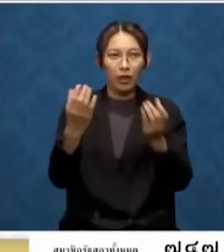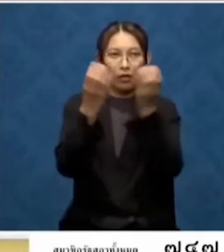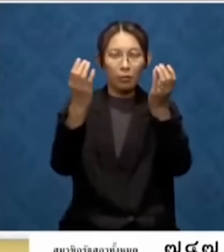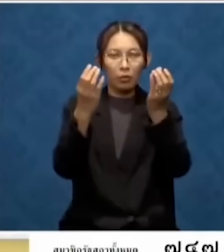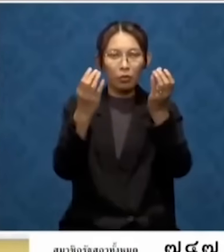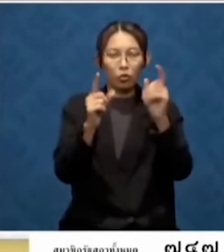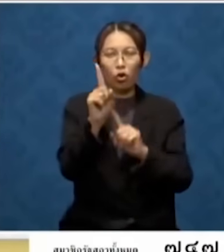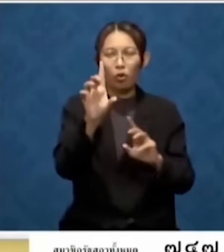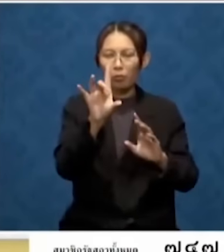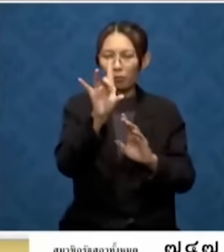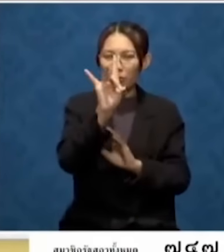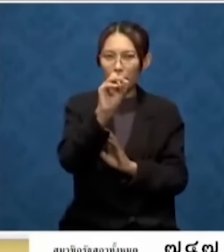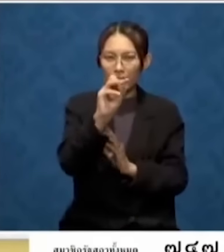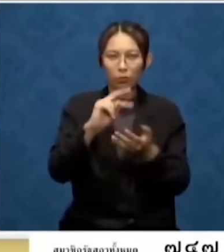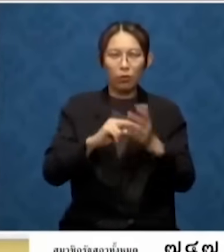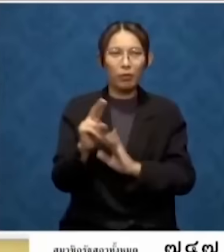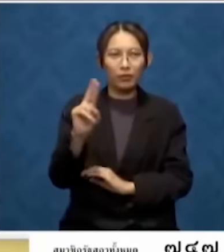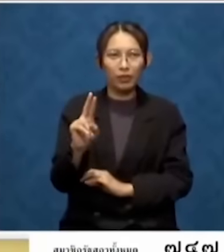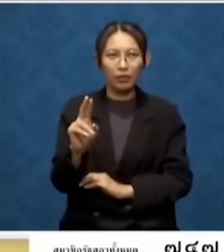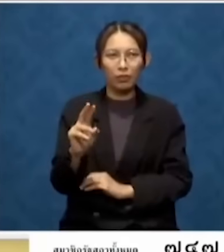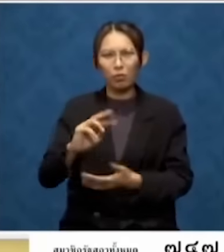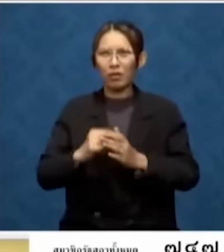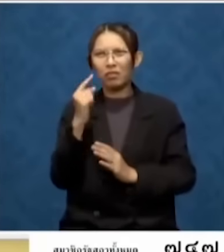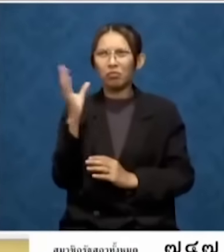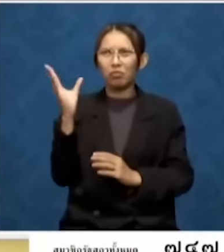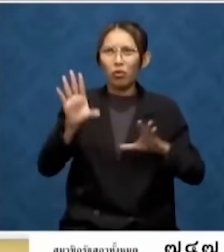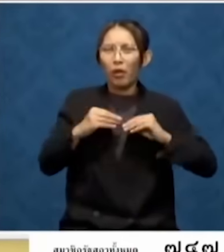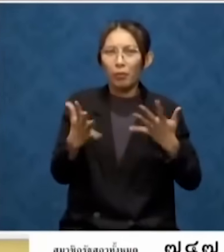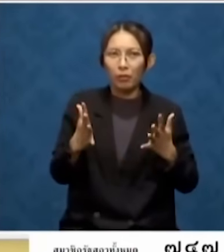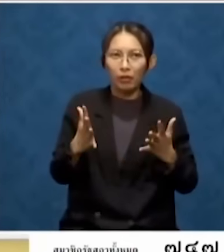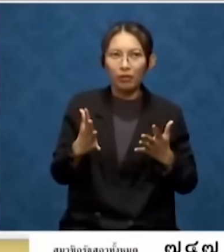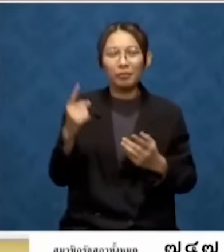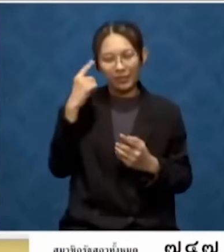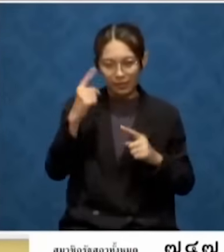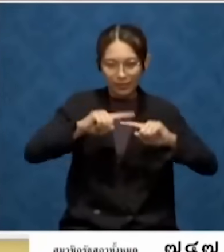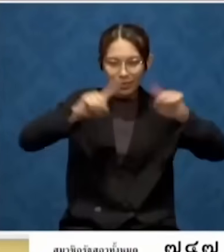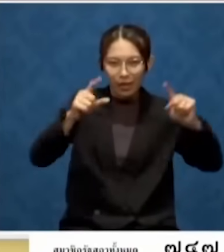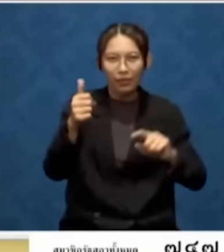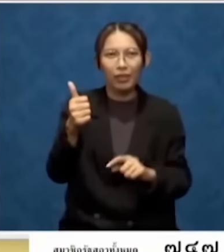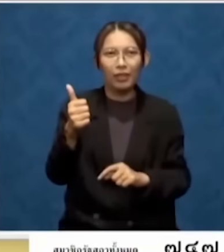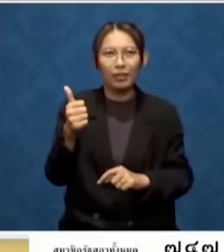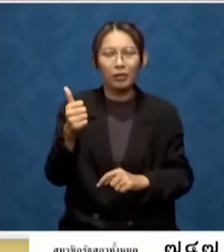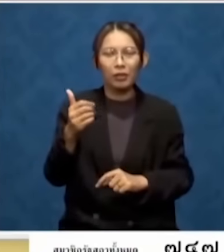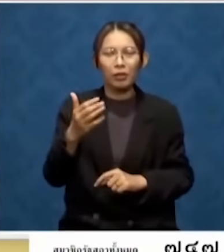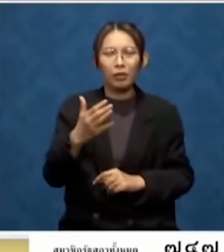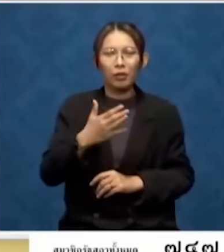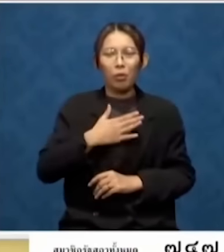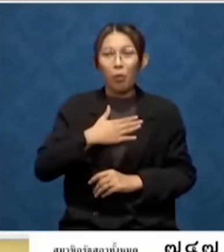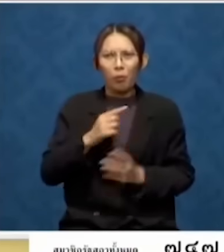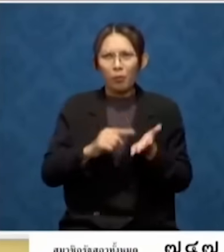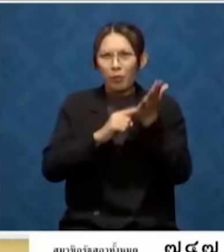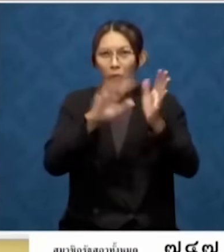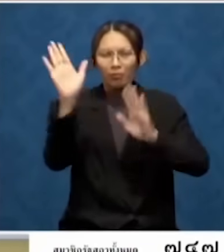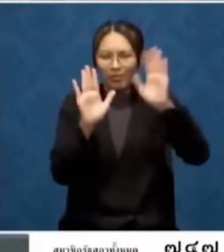ที่80นะถึงเดี๋ยวจะมีคนไม่เห็นด้วยความเห็นแตกต่างกันได ้มันไม่ใช่ผมไม่ใช่ประท้วงประเด็นนั้นนะ